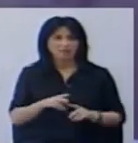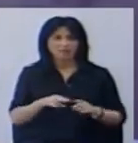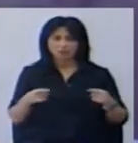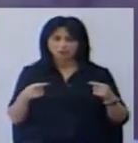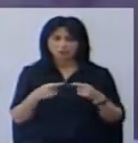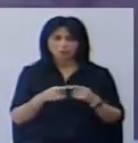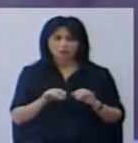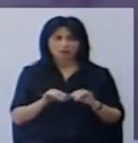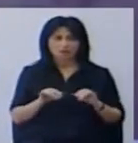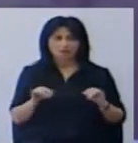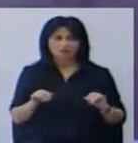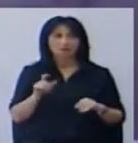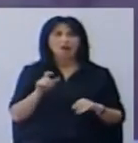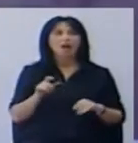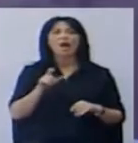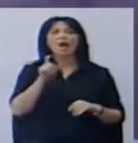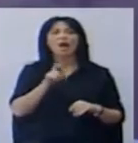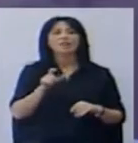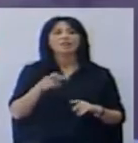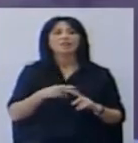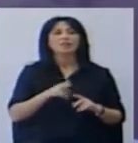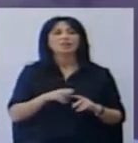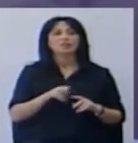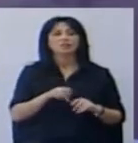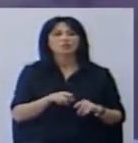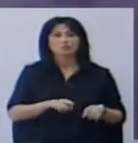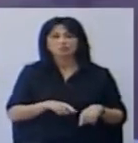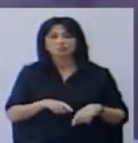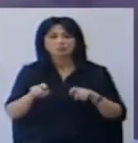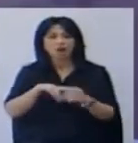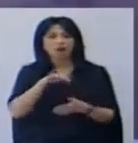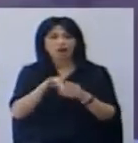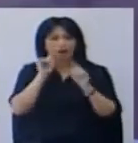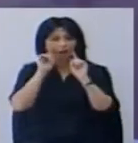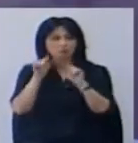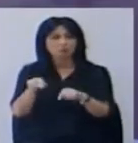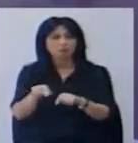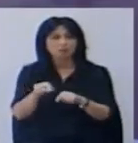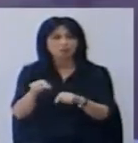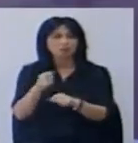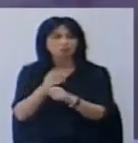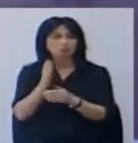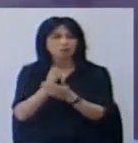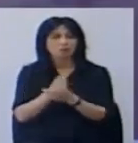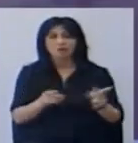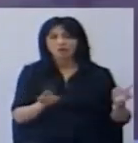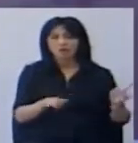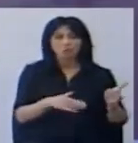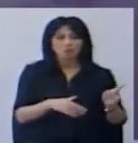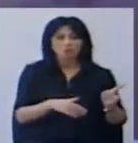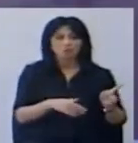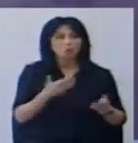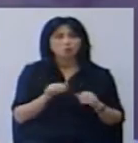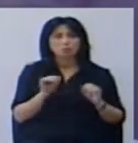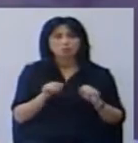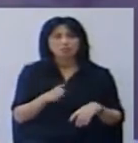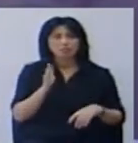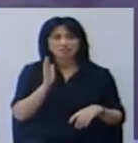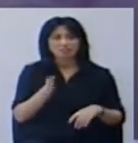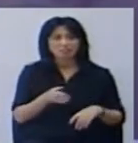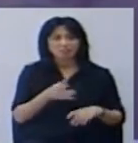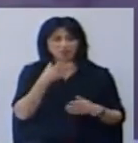სწორედ განავითარებს. ხალხი, ადამიანები მიტომ გამორბიან დიდ ქალაქებში, რომ აქ არის სამუშაო ადგილები და თუ მათ საშუალება